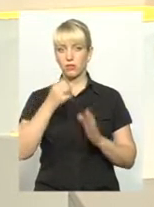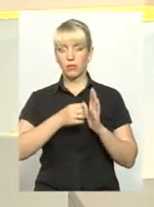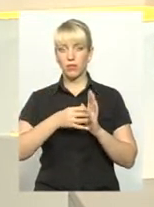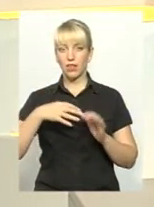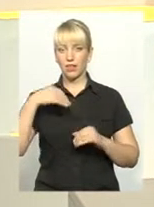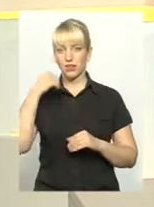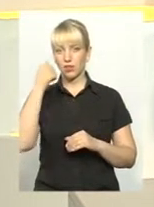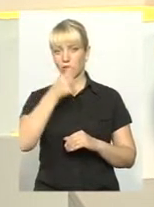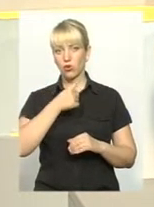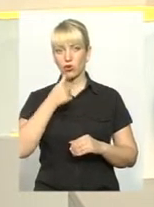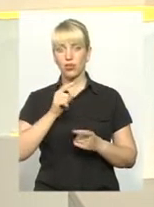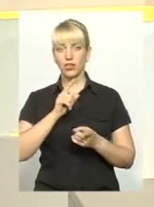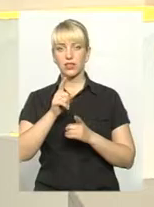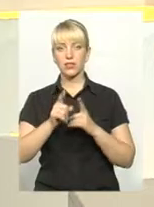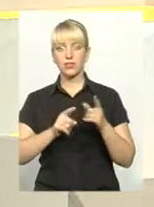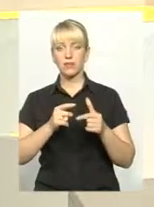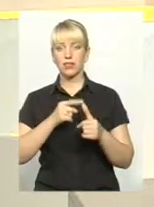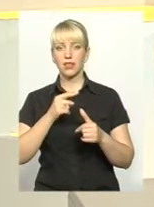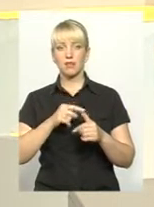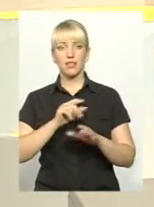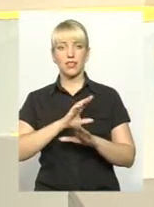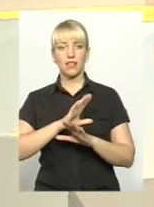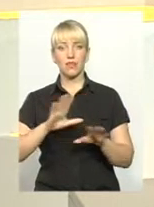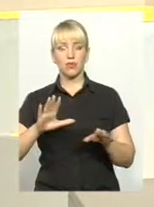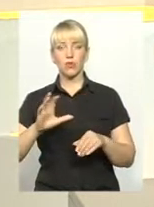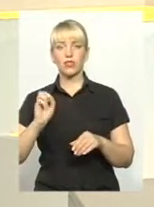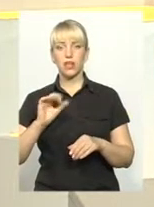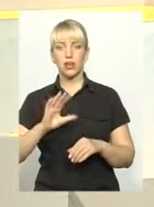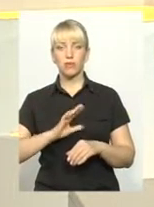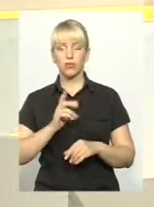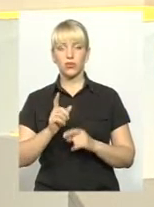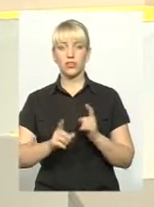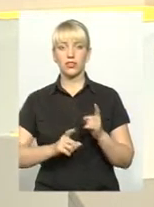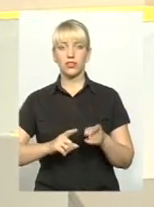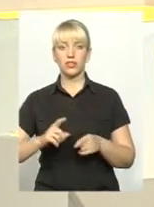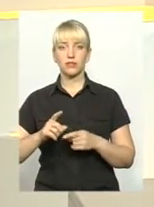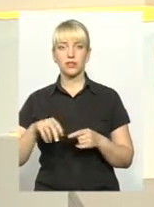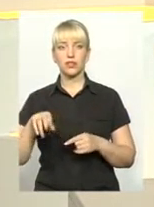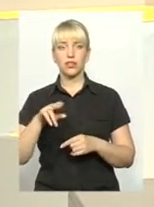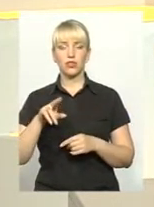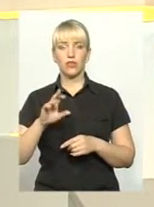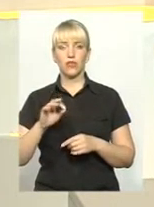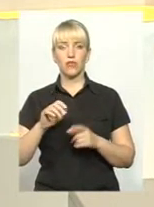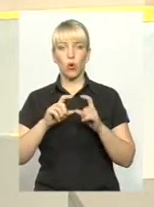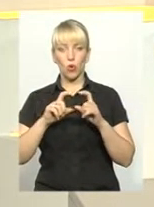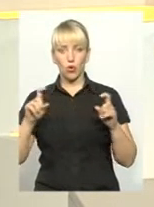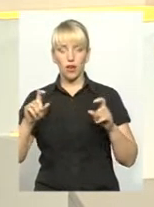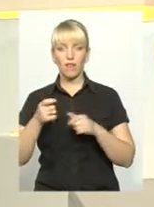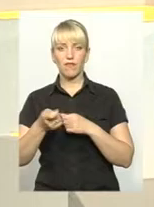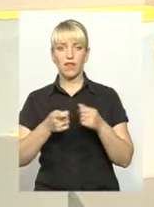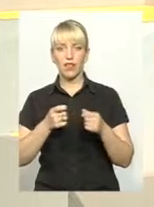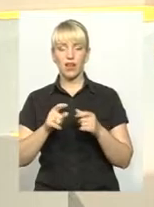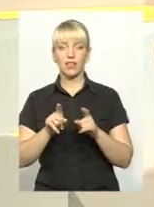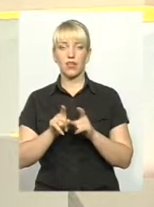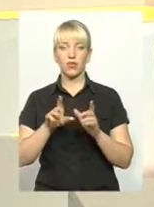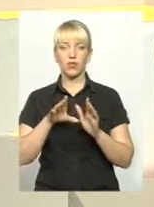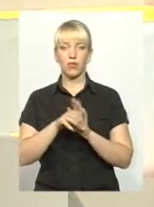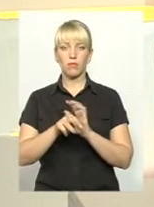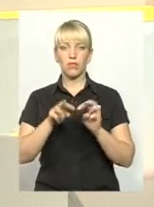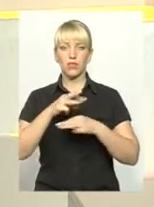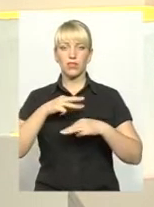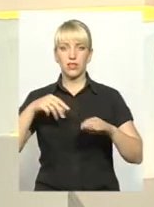2014-2015 роках зміни імен не відбулося, однак відбулися зміни в органах влади, у тому числі і в Міністерстві внутрішніх